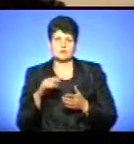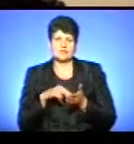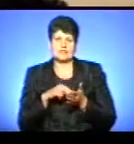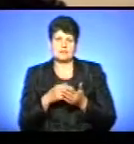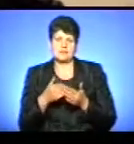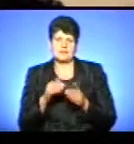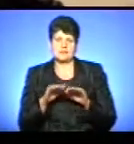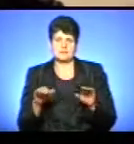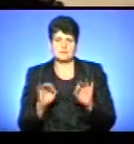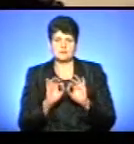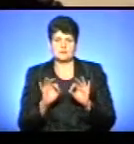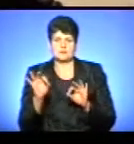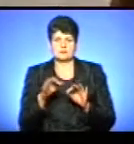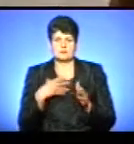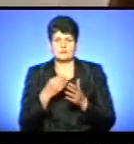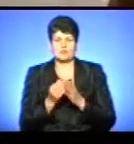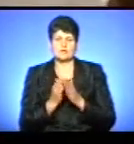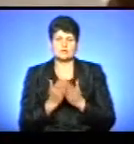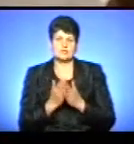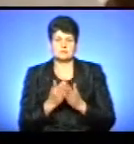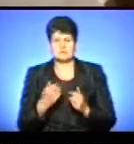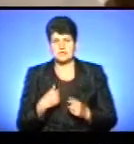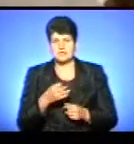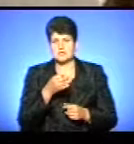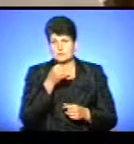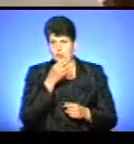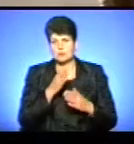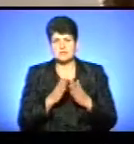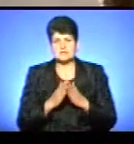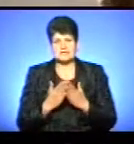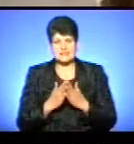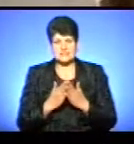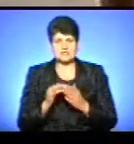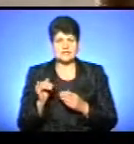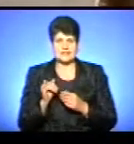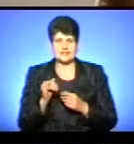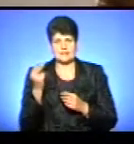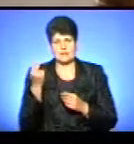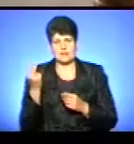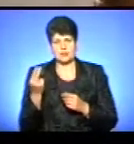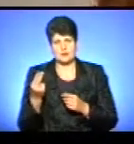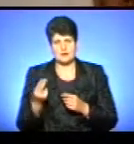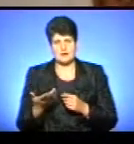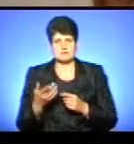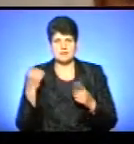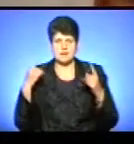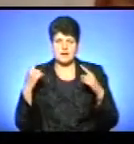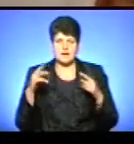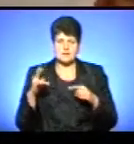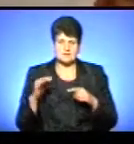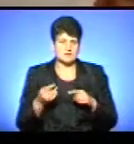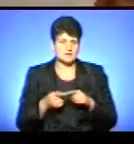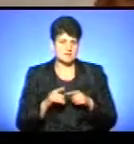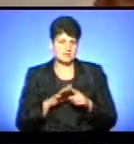і розповідати про свої книжки. Мені сподобались її книжки, і ілюстрації, казки. Це було